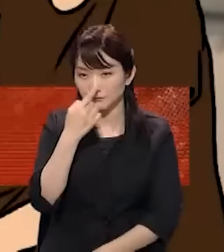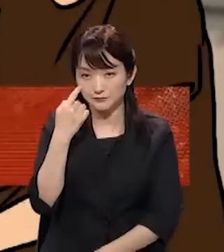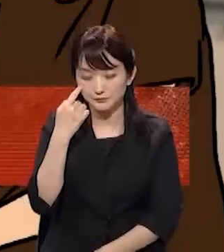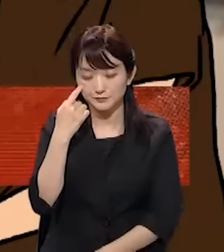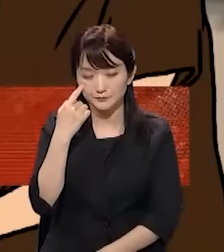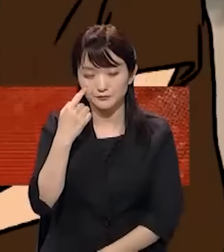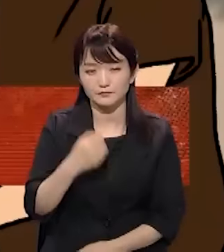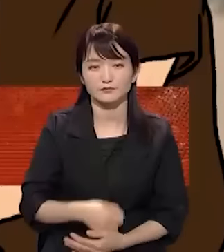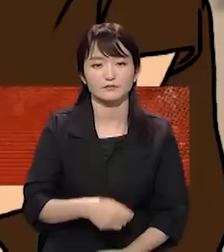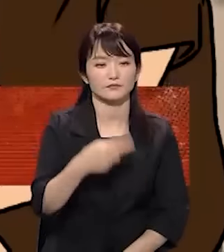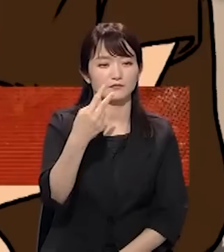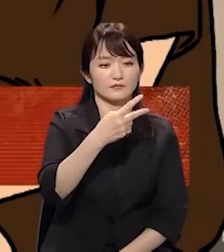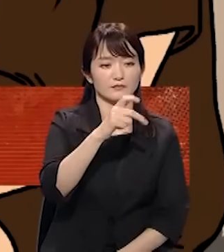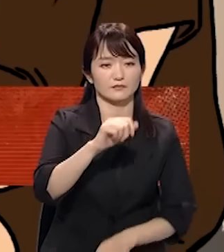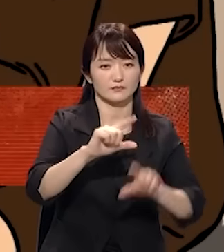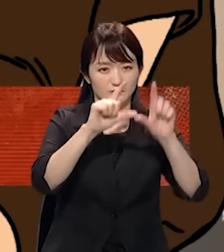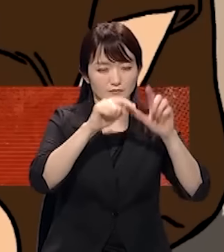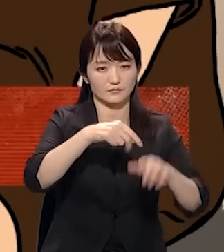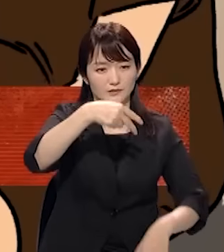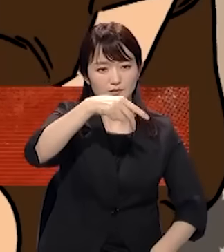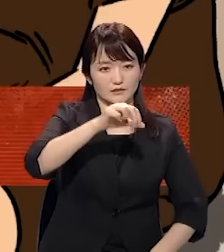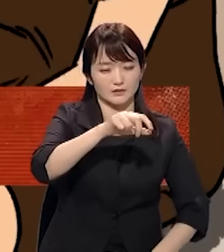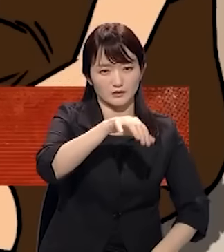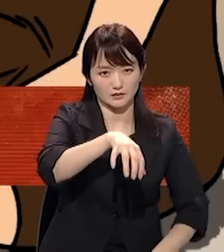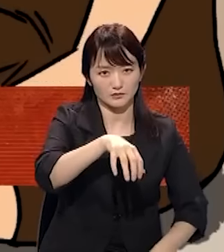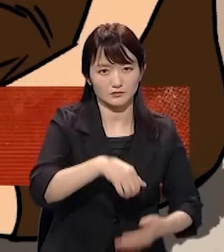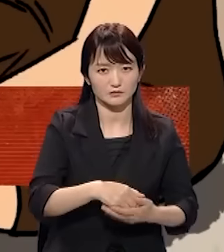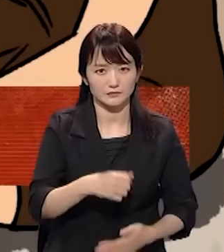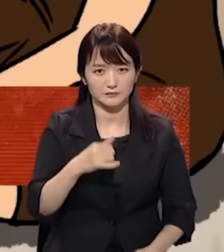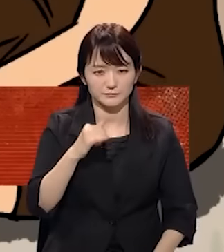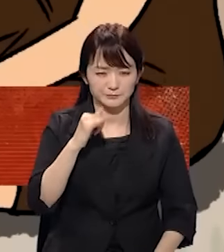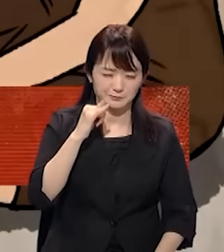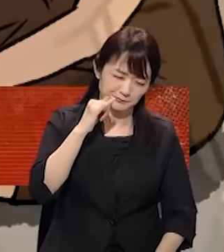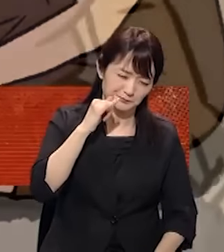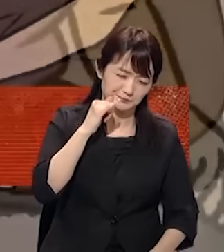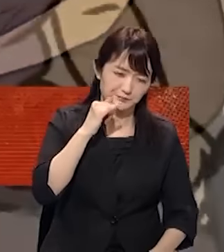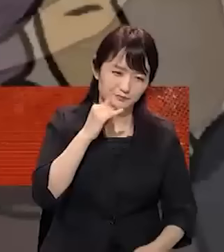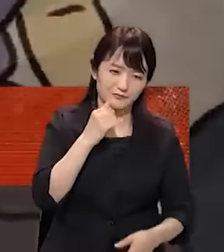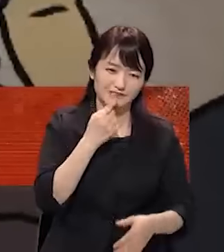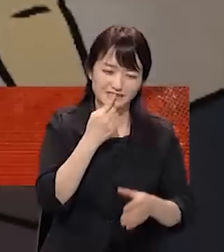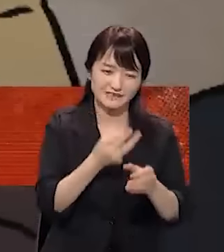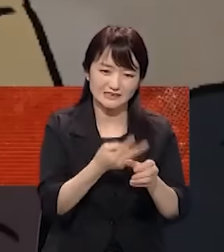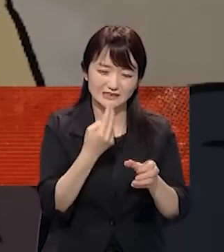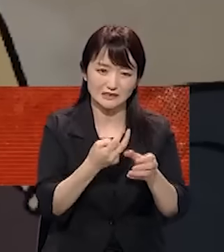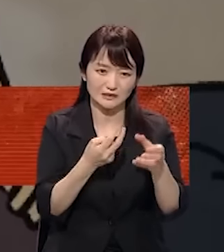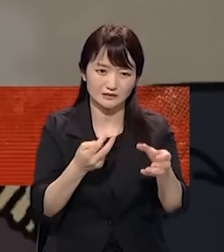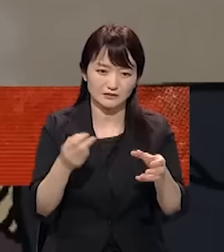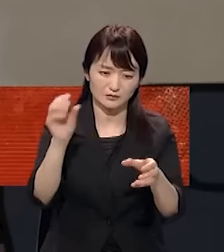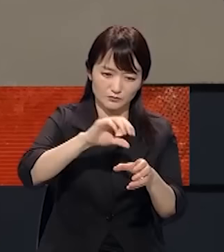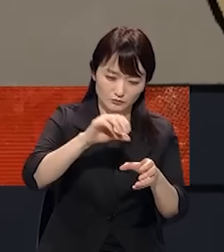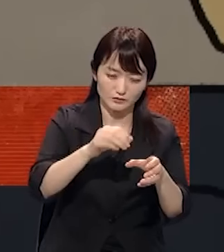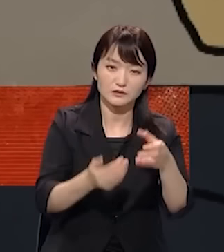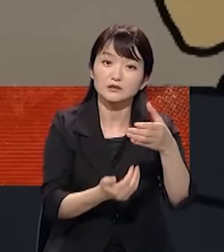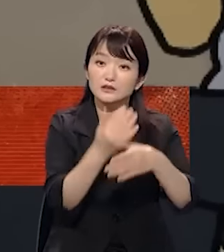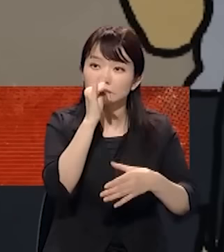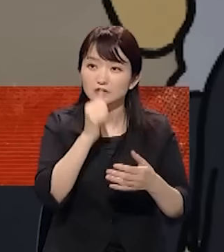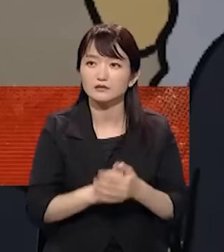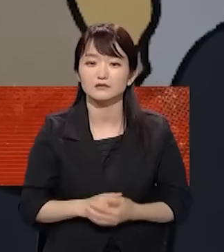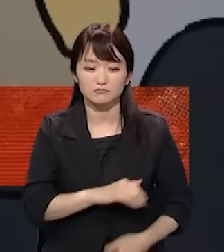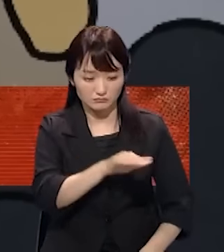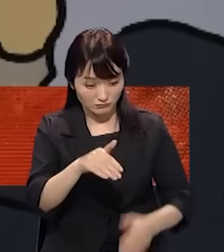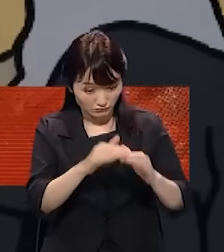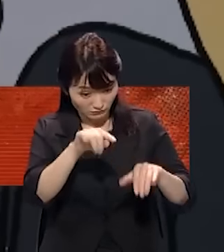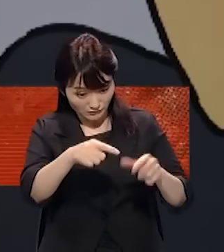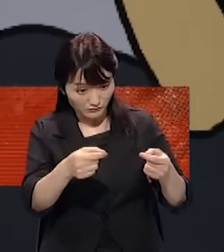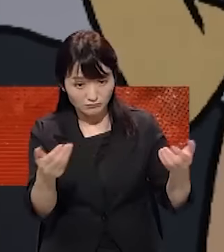2015년도에 이제 상주 독극물 사이다 사건도 있었어요 그런데 이제 마을 주민들 같은 경우는 아 우리 마을에서 어떻게 그런 일이